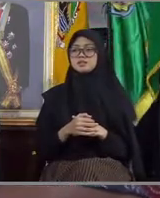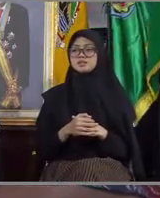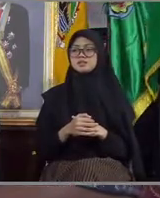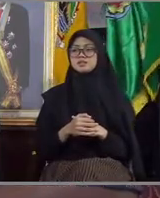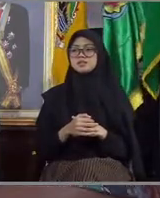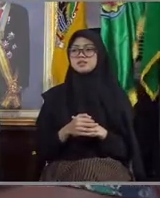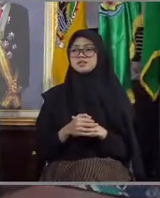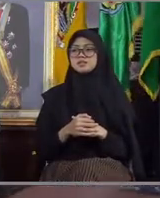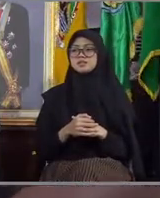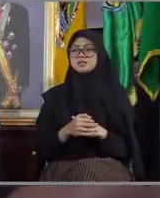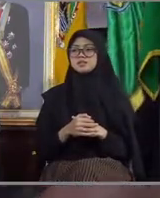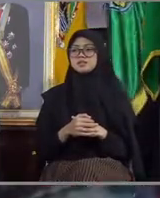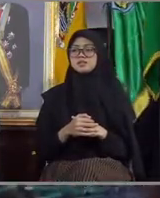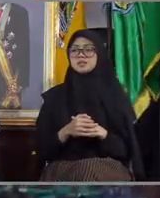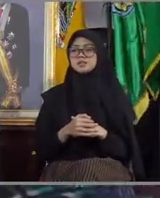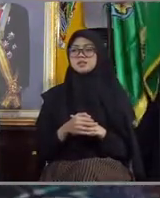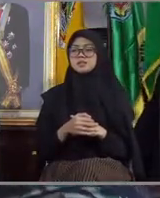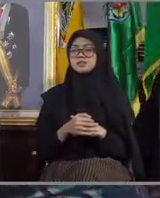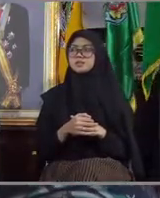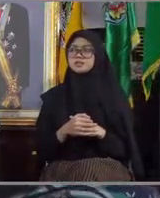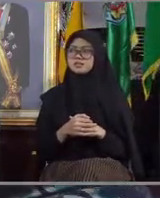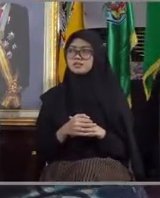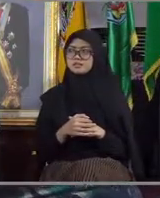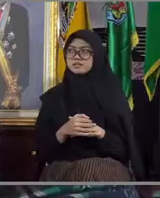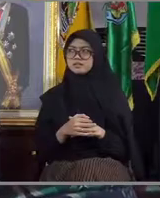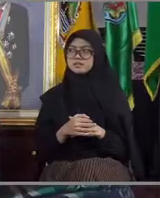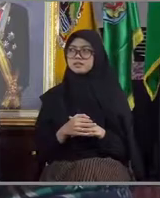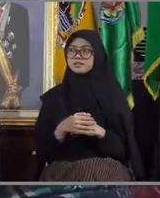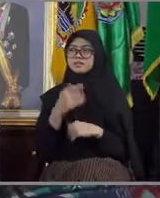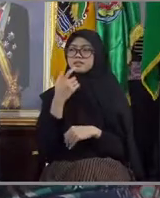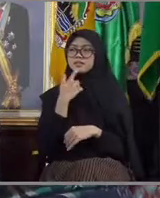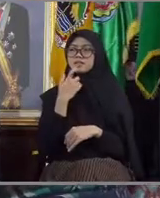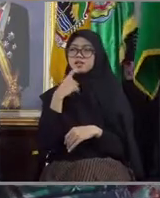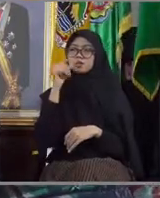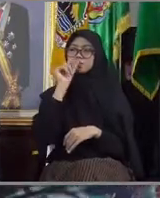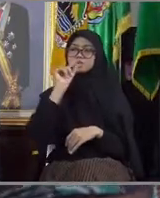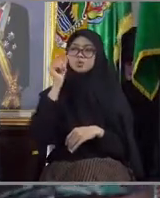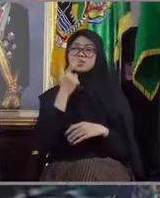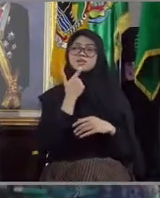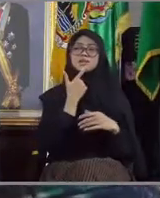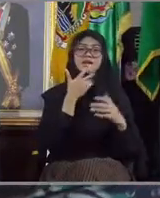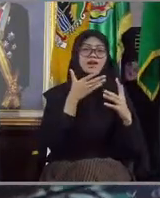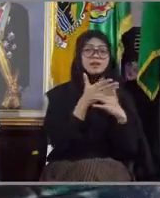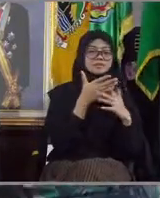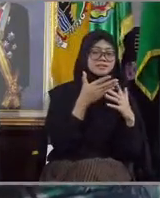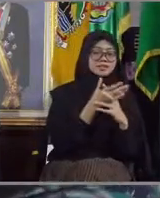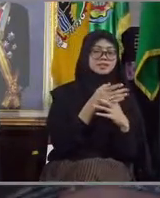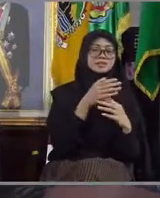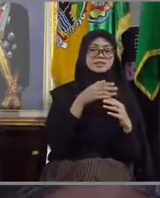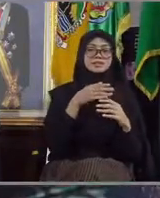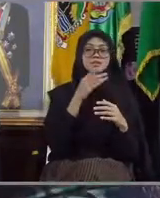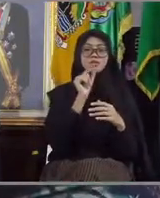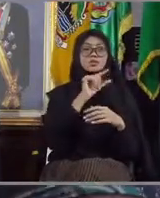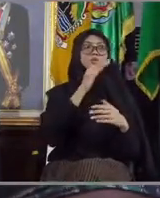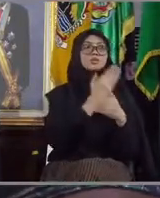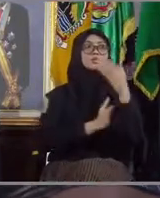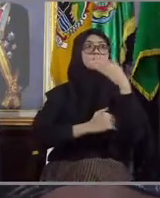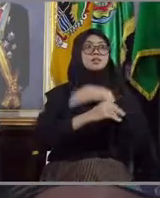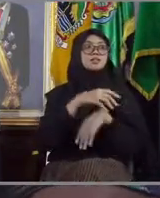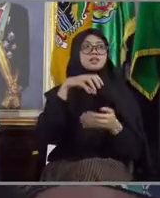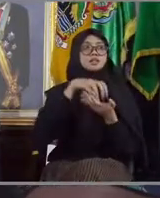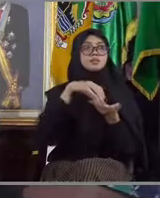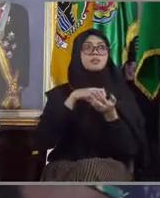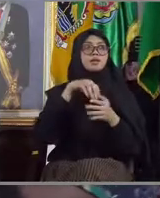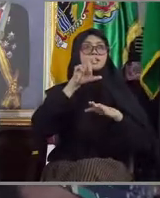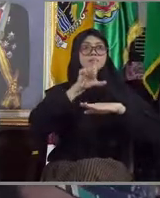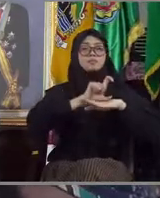ya. Kesulitan. Jadi gitu, kalau boleh saya kalimatkan kira-kira usul akses penyandang disabilitas di rumah ibadah.